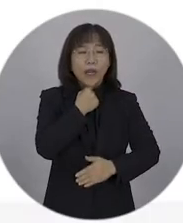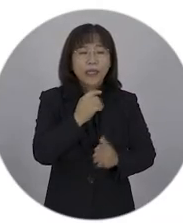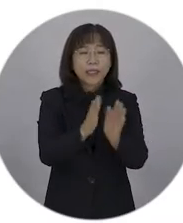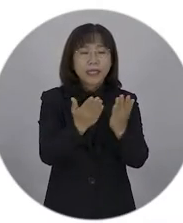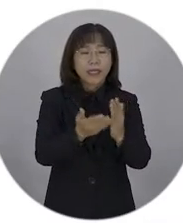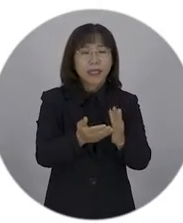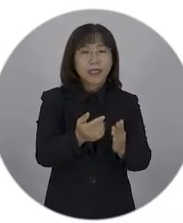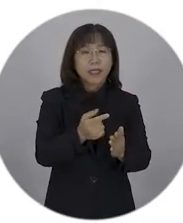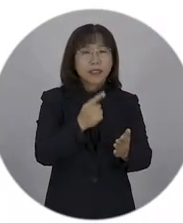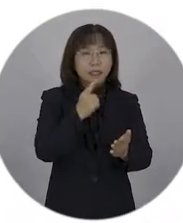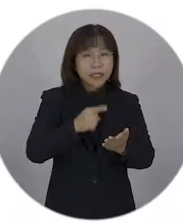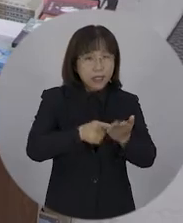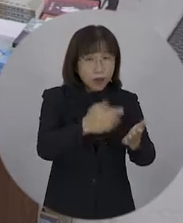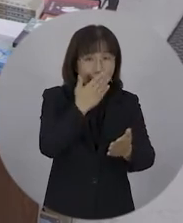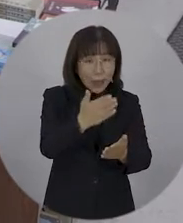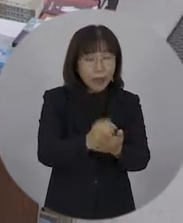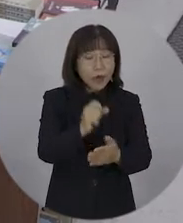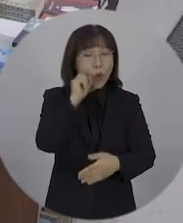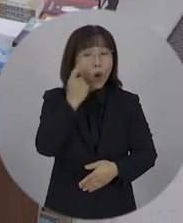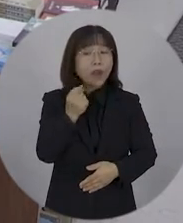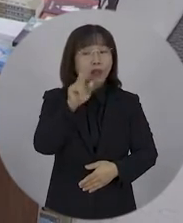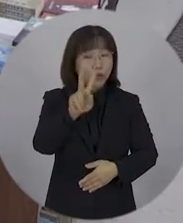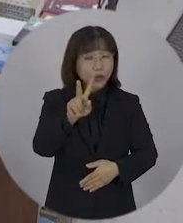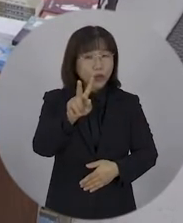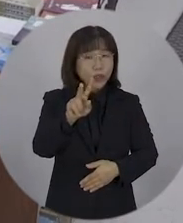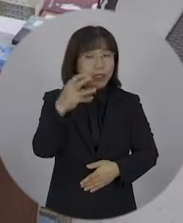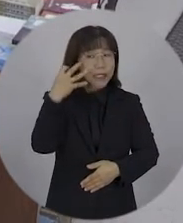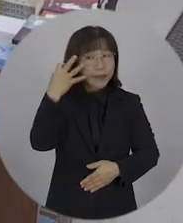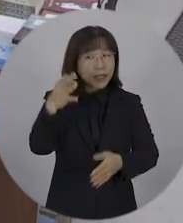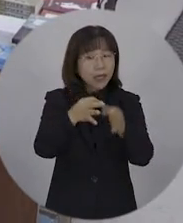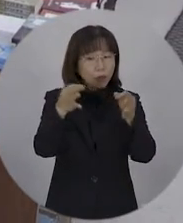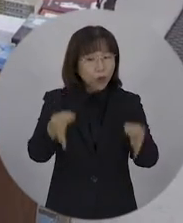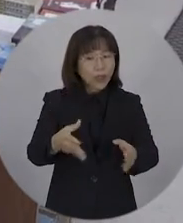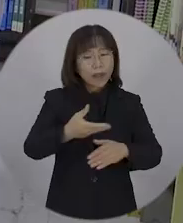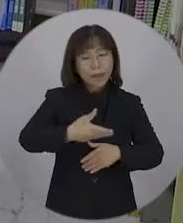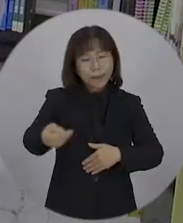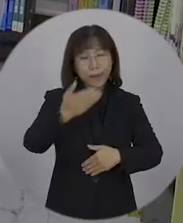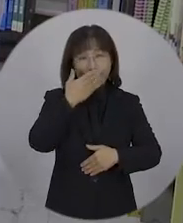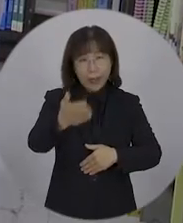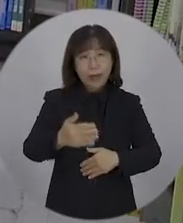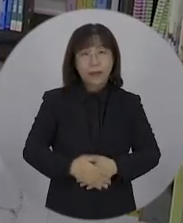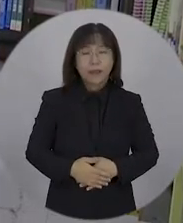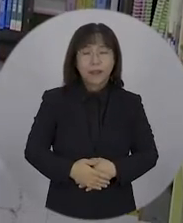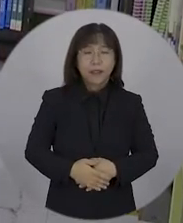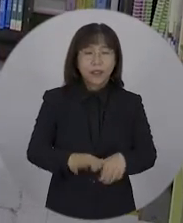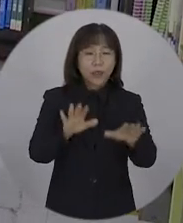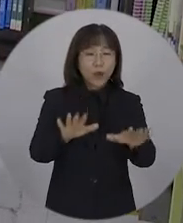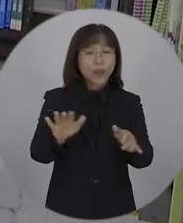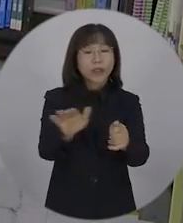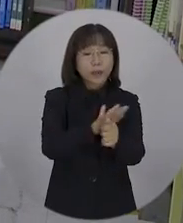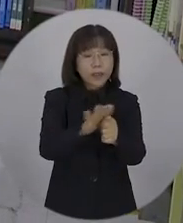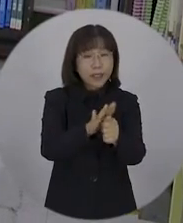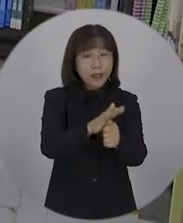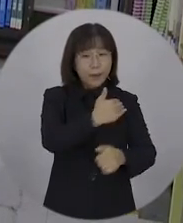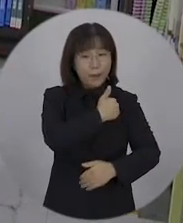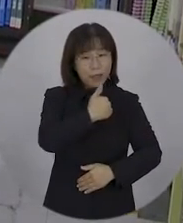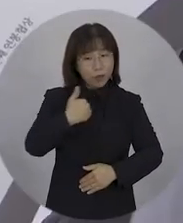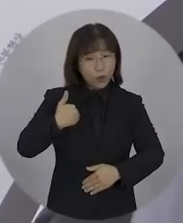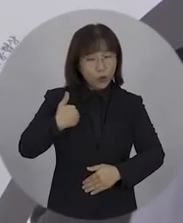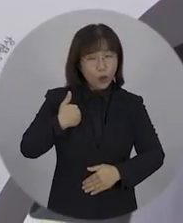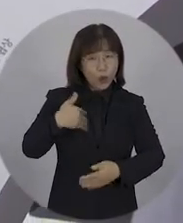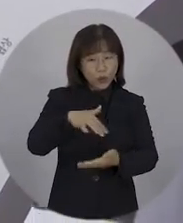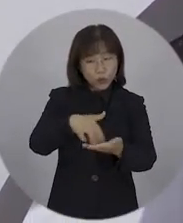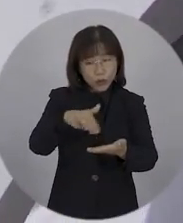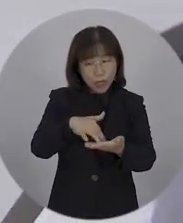되며 대출은 1인당 월 2건까지고 기간은 14일입니다. 한편 구는 이번 서비스의